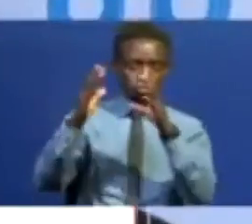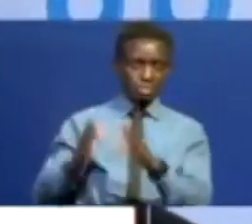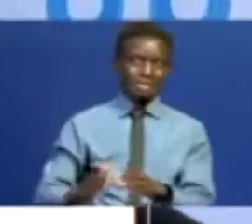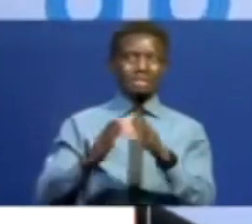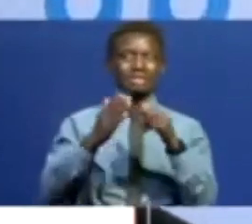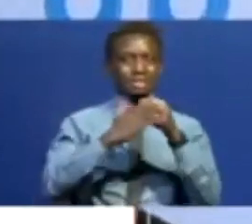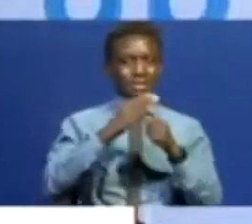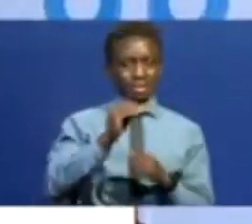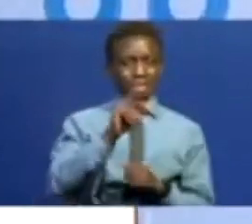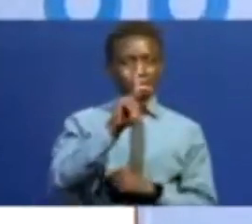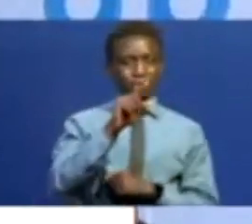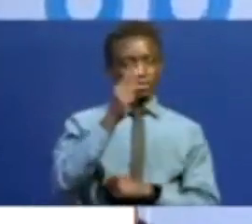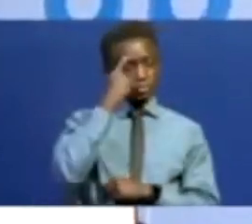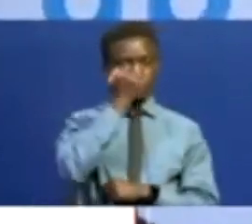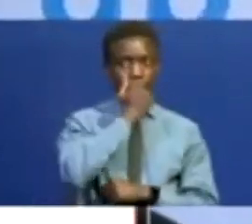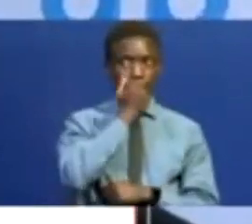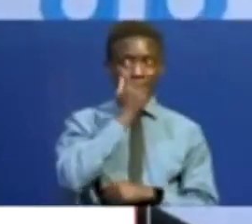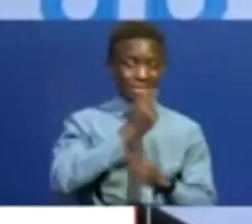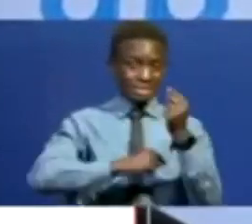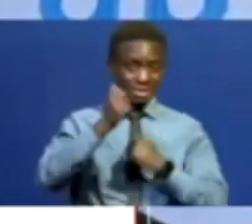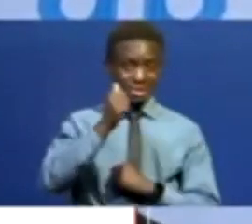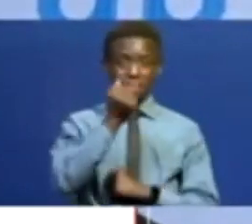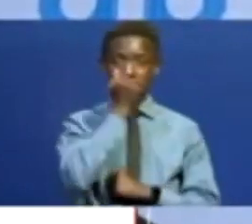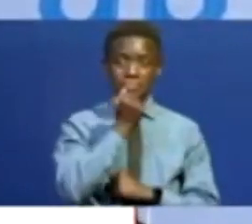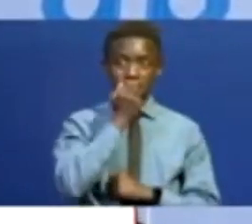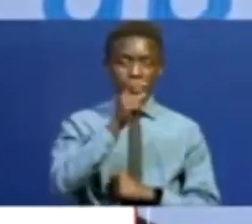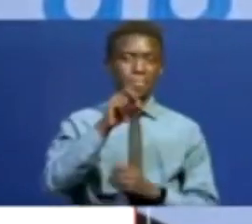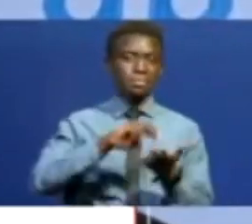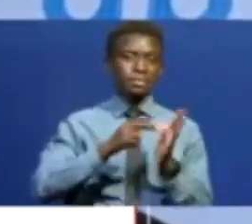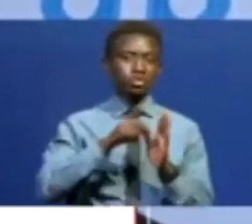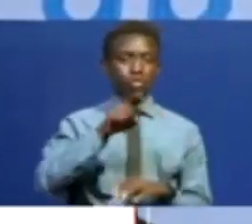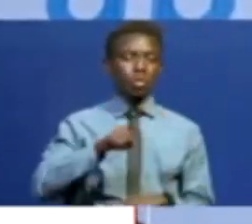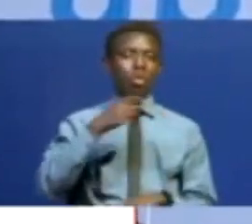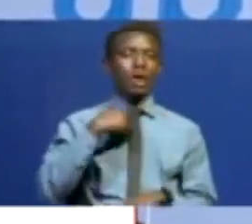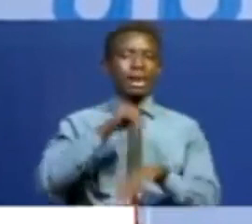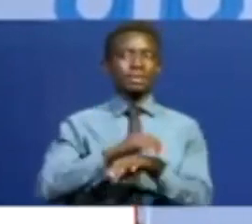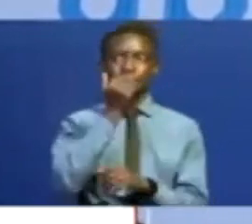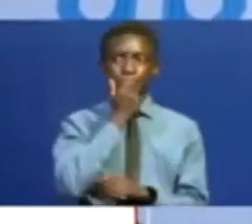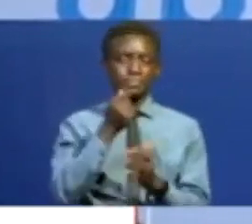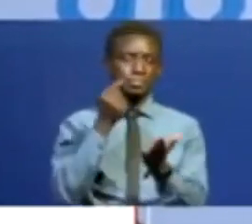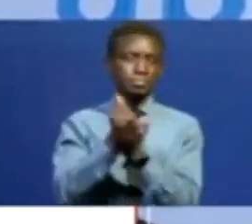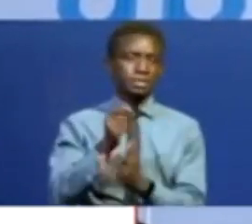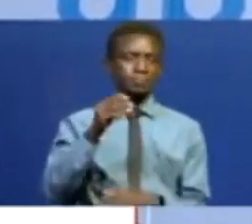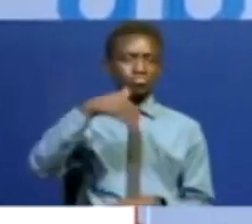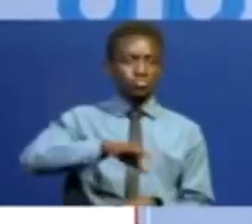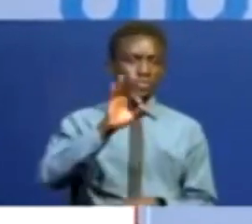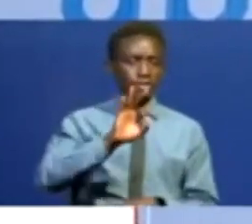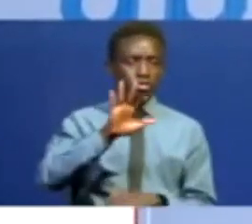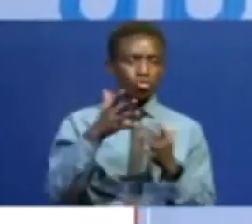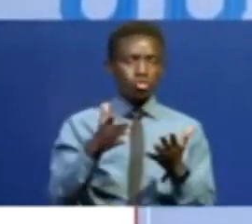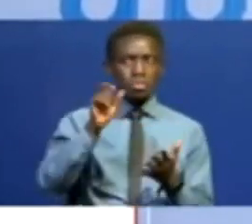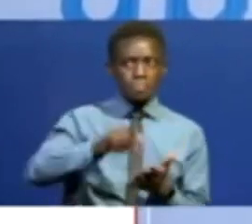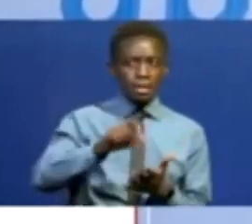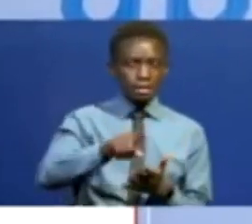To sell is maize because we want to get money to go and buy fertilizer or plant. We have sent, we have put